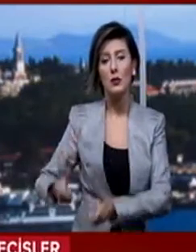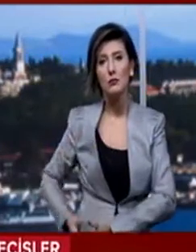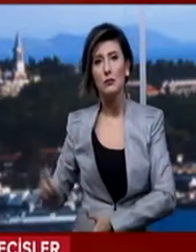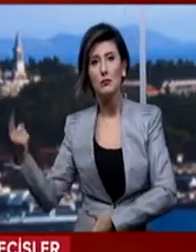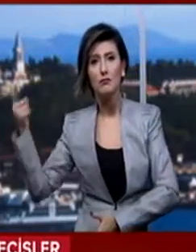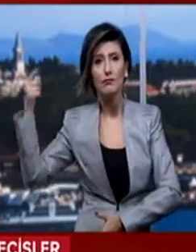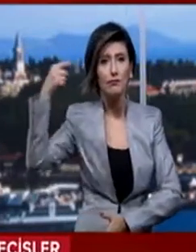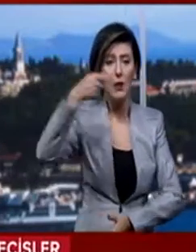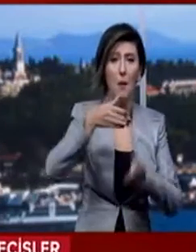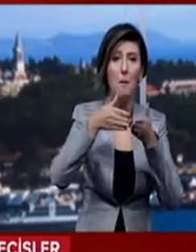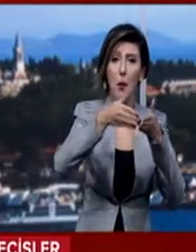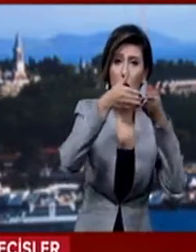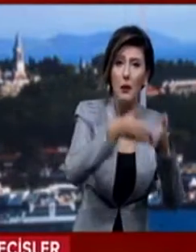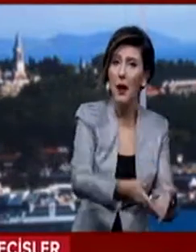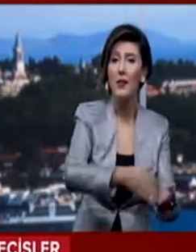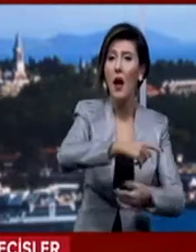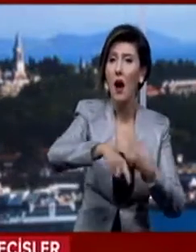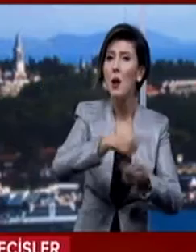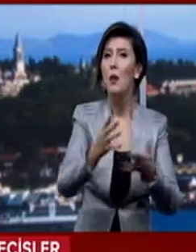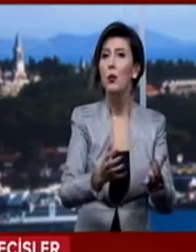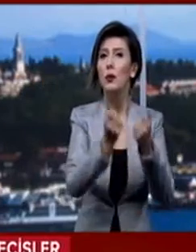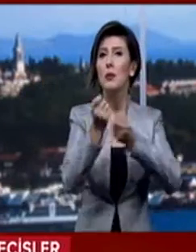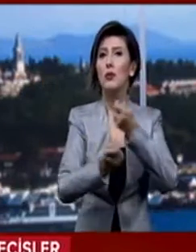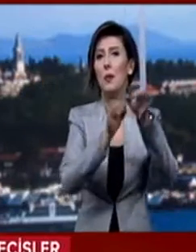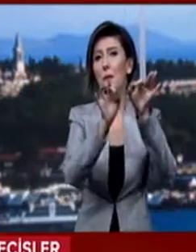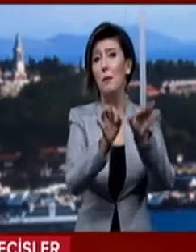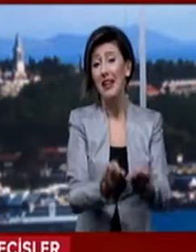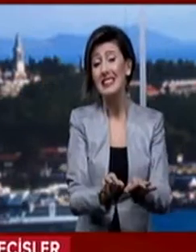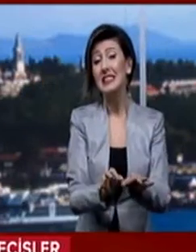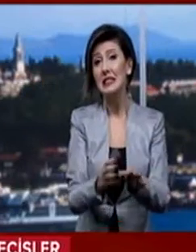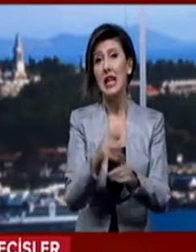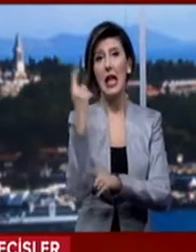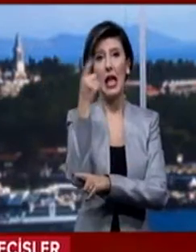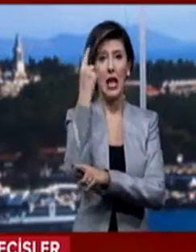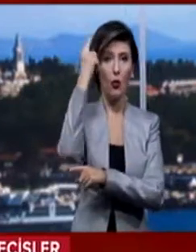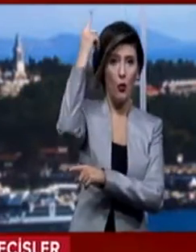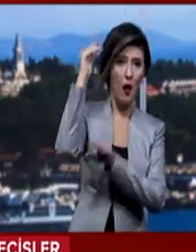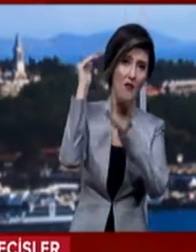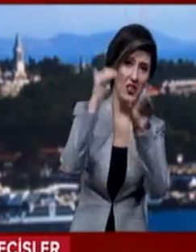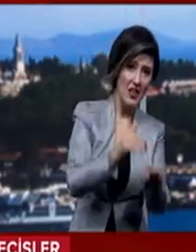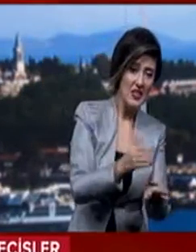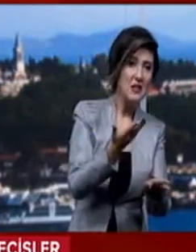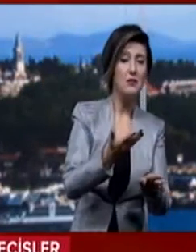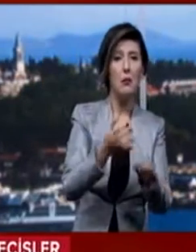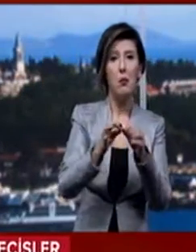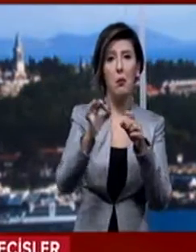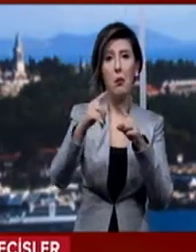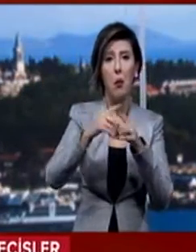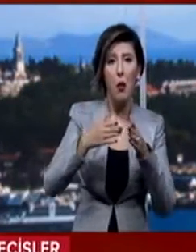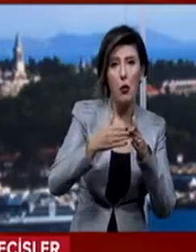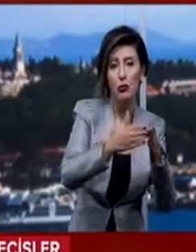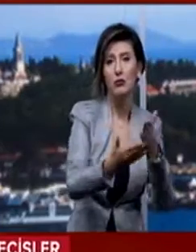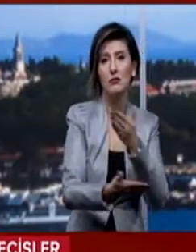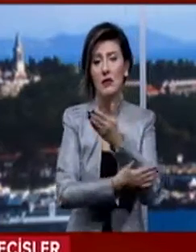burada botun battığı yerde arama kurtarma çalışmaları başlatıldı. Gerek helikopterle havadan, gerekse botlarla